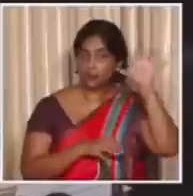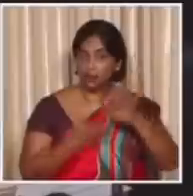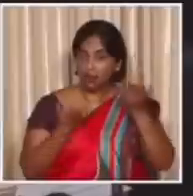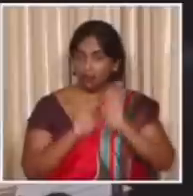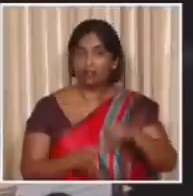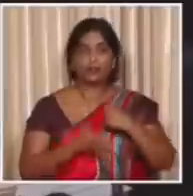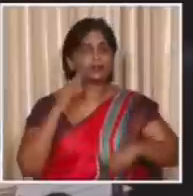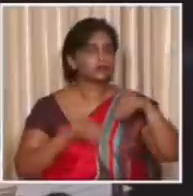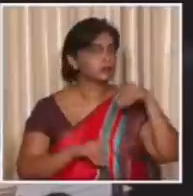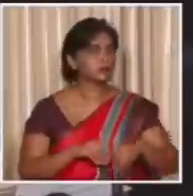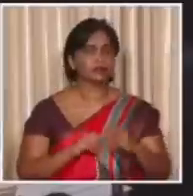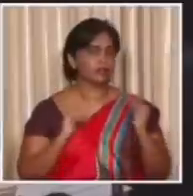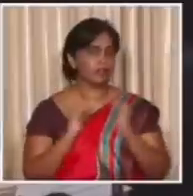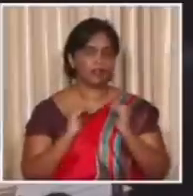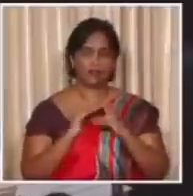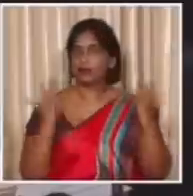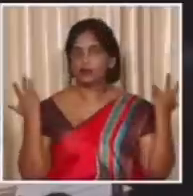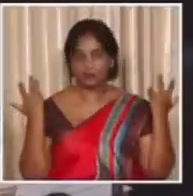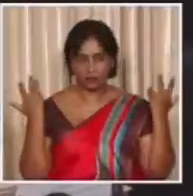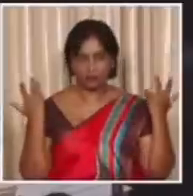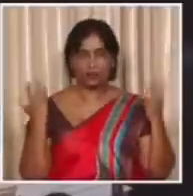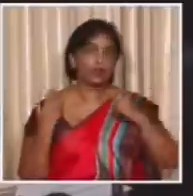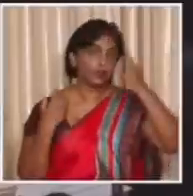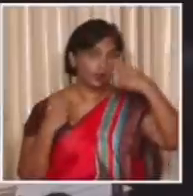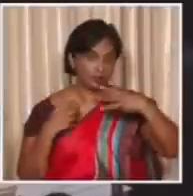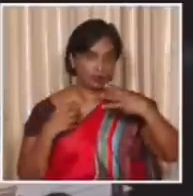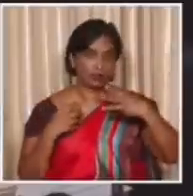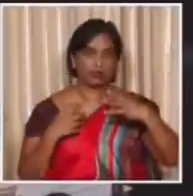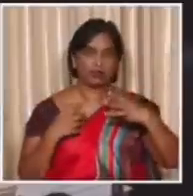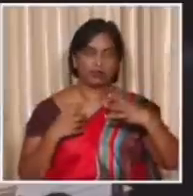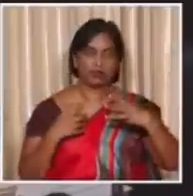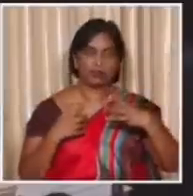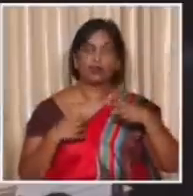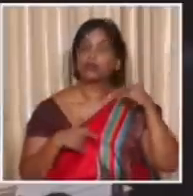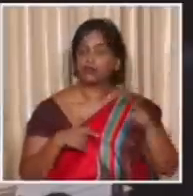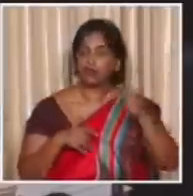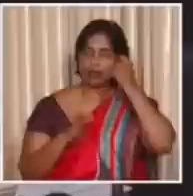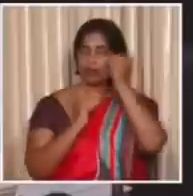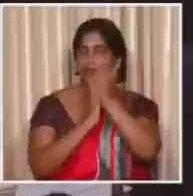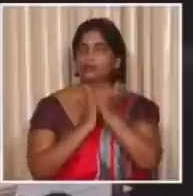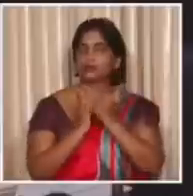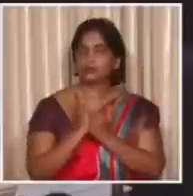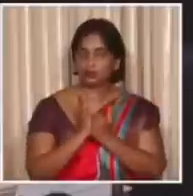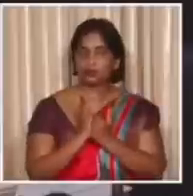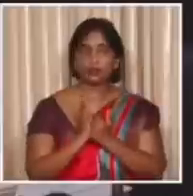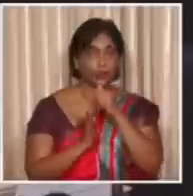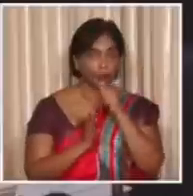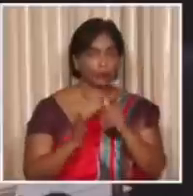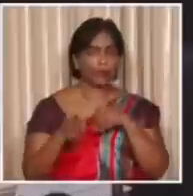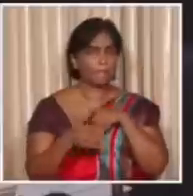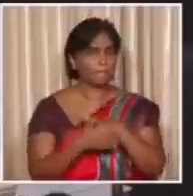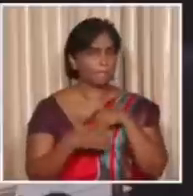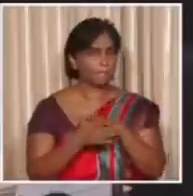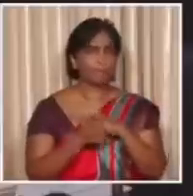ඡන්ද ඉල්ලනවා. එනිසා ඒක යුක්තිසහගත නැහැ. තුන්වෙනිව ගත්තොත් මේ යෝජනාවලියේ ඇතිවෙන පීඩාව